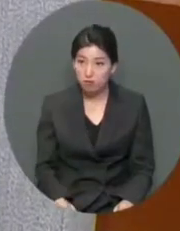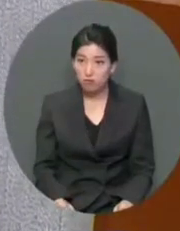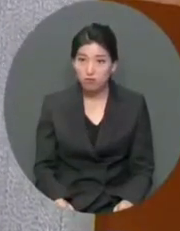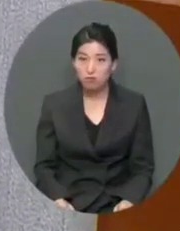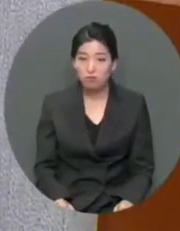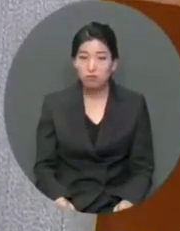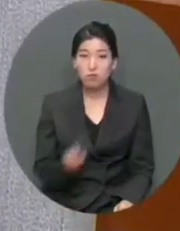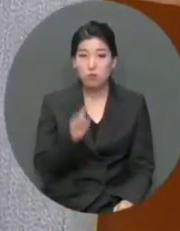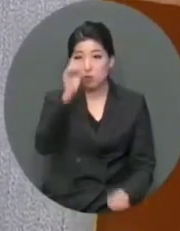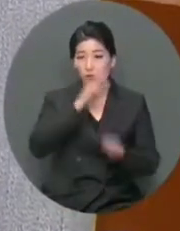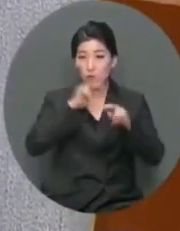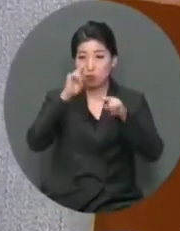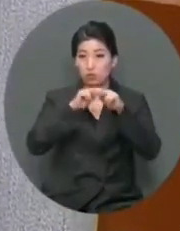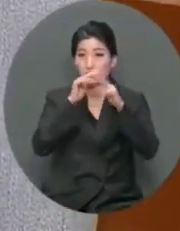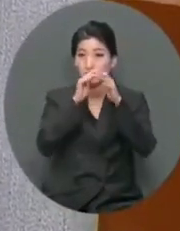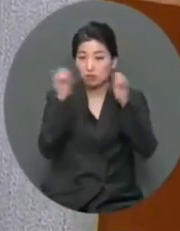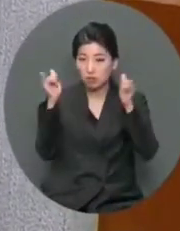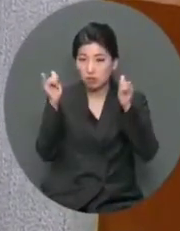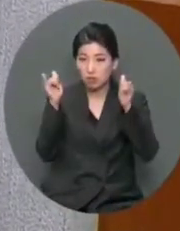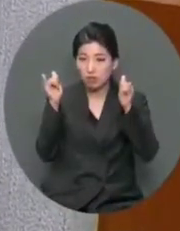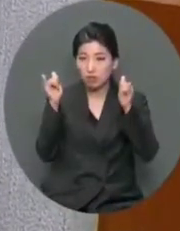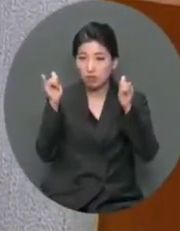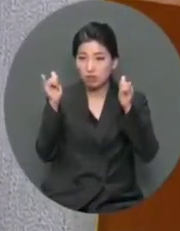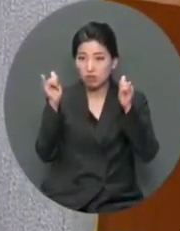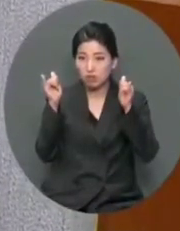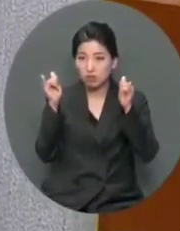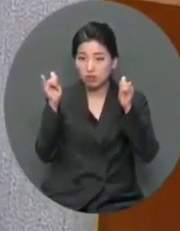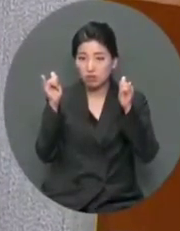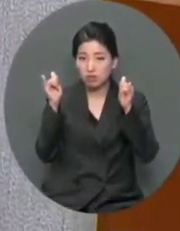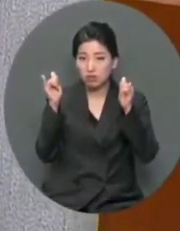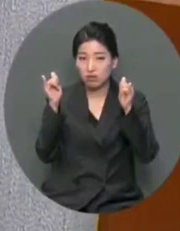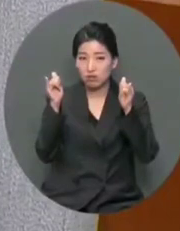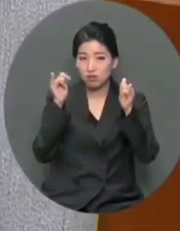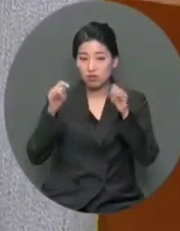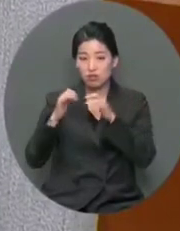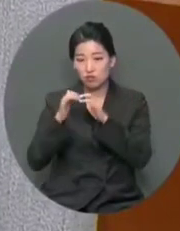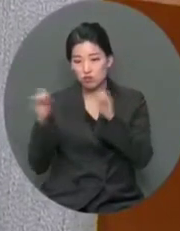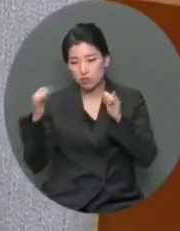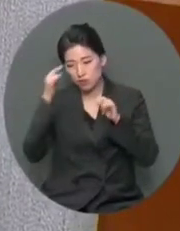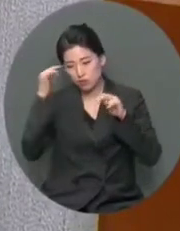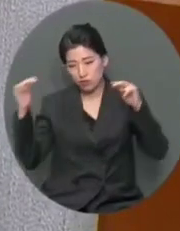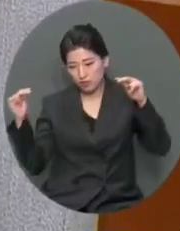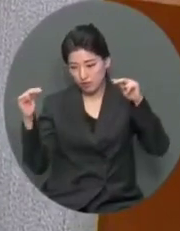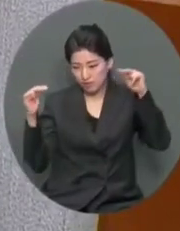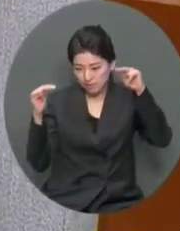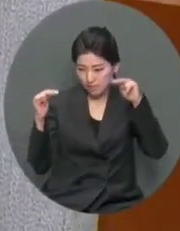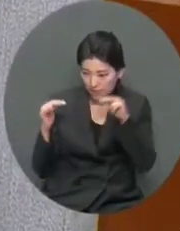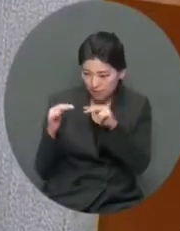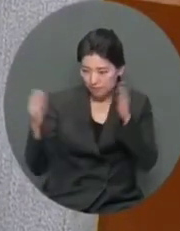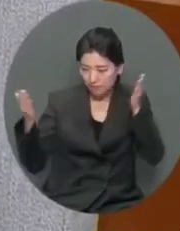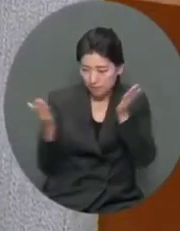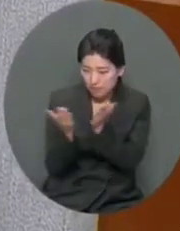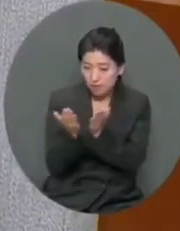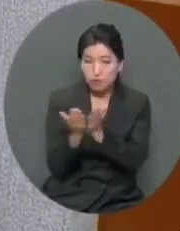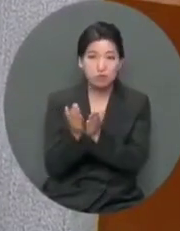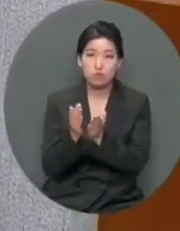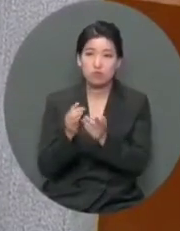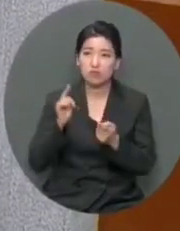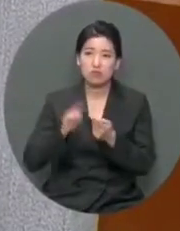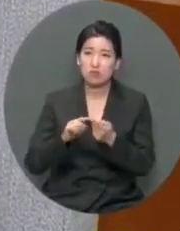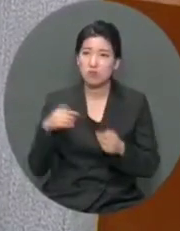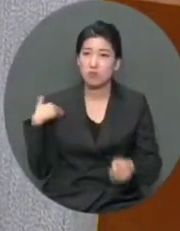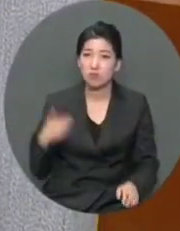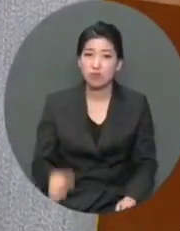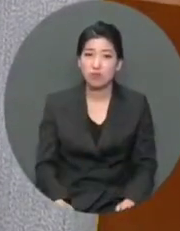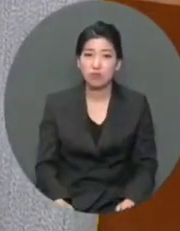대한민국에서 고위공직자가 어떻게 그 국민들의 눈높이에 맞춰져야 되는지에 대해서 그리고 여기 있는